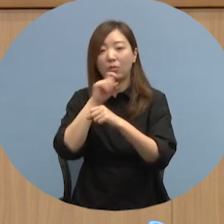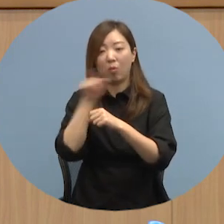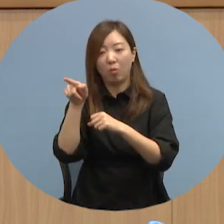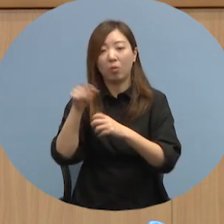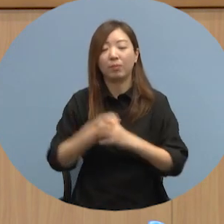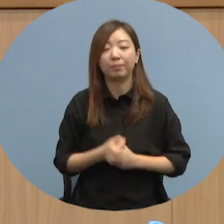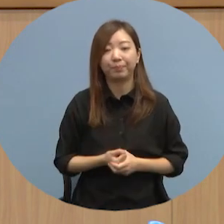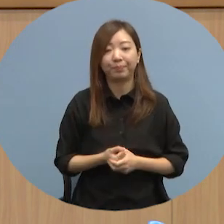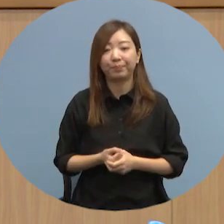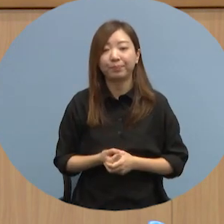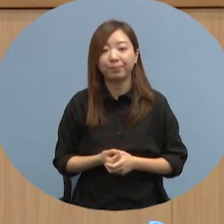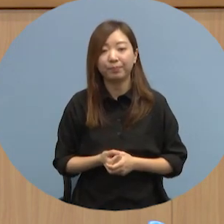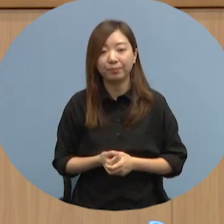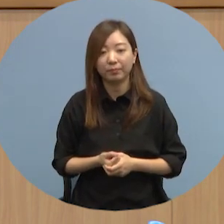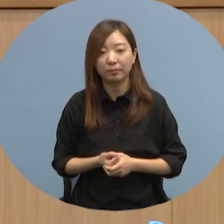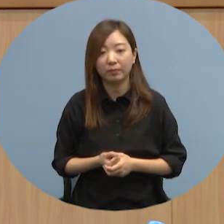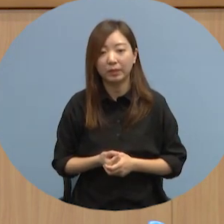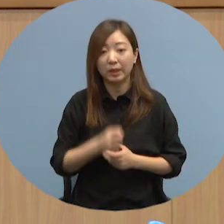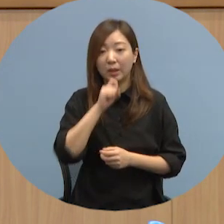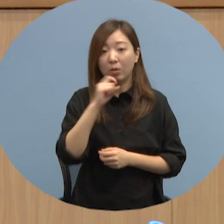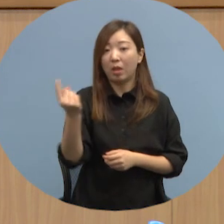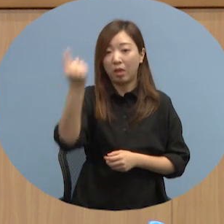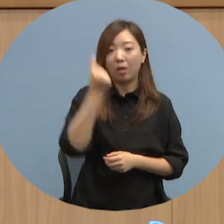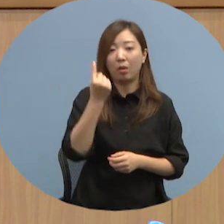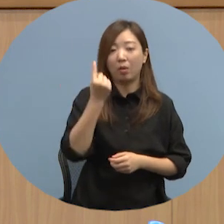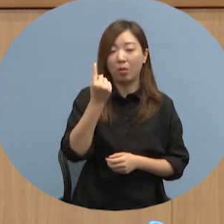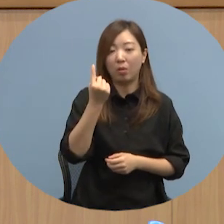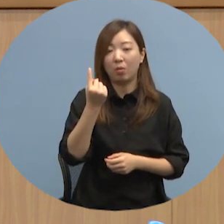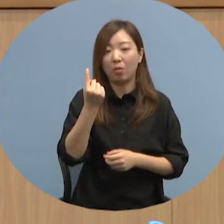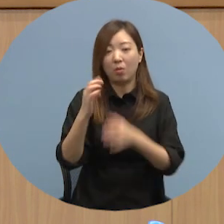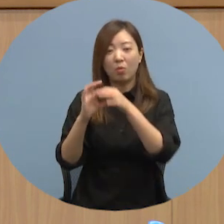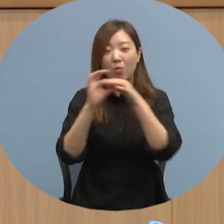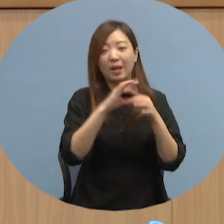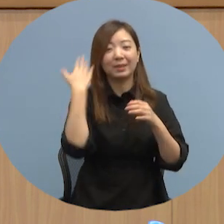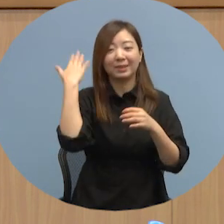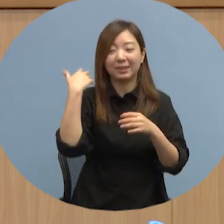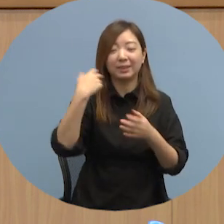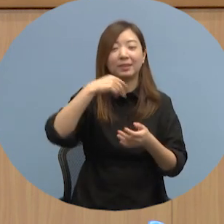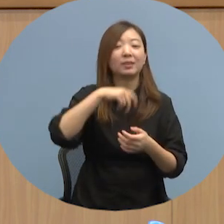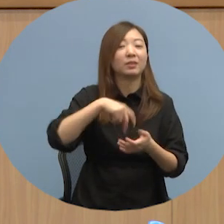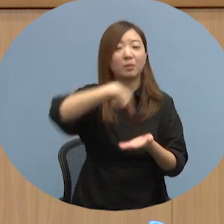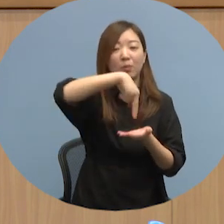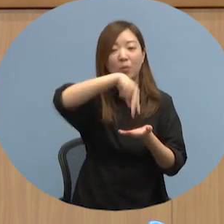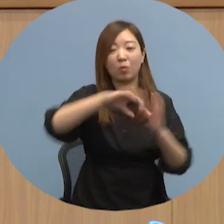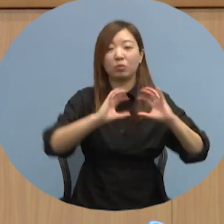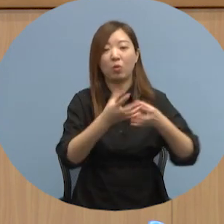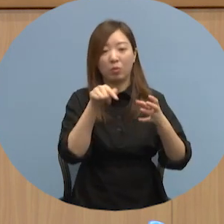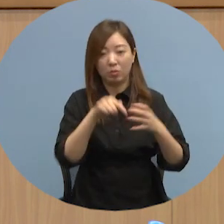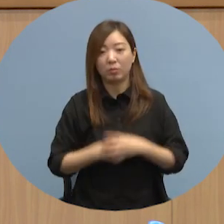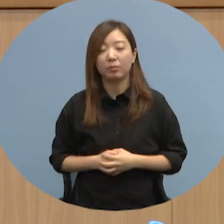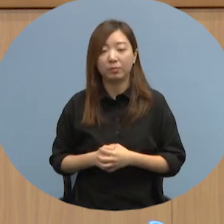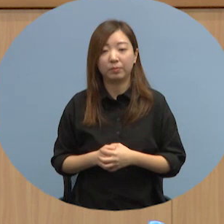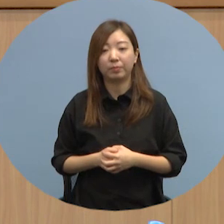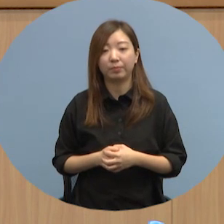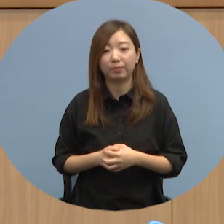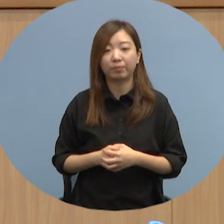嘅。咁其中一個單位就係有啲跳舞群組嘅相關個案啦。咁呢個地方咧，我